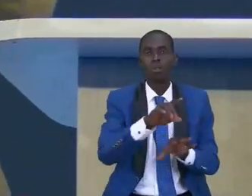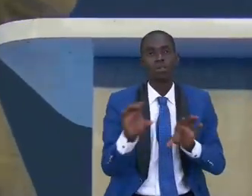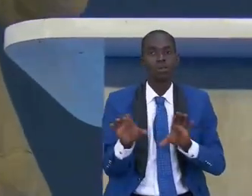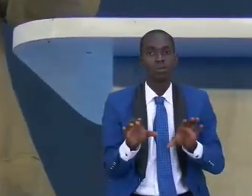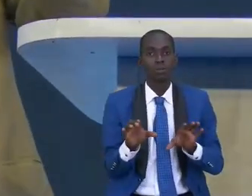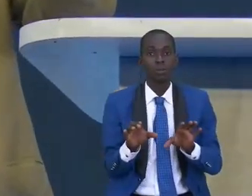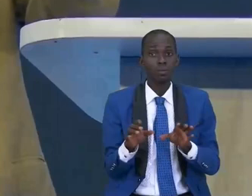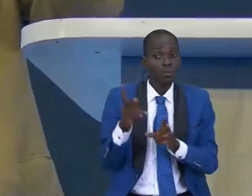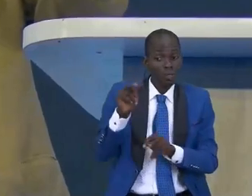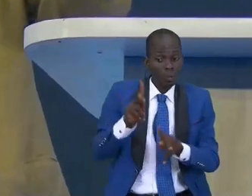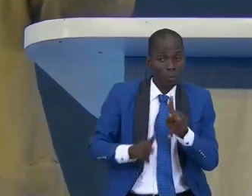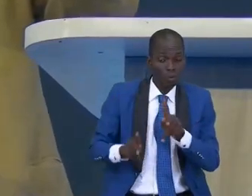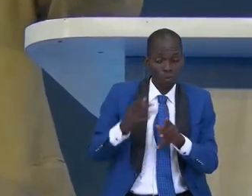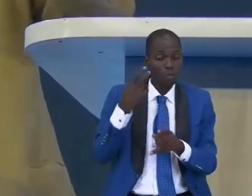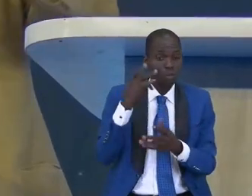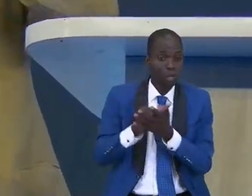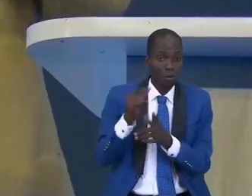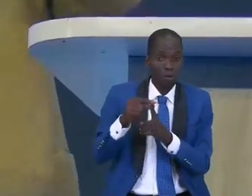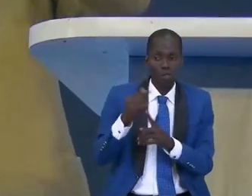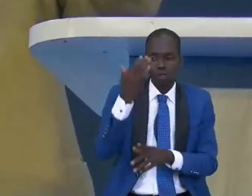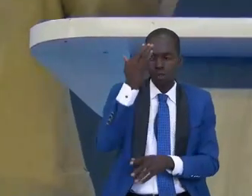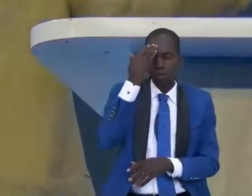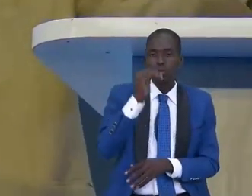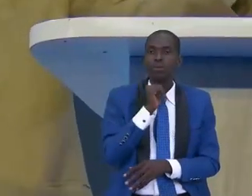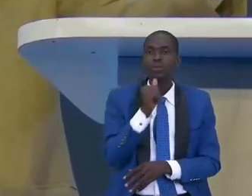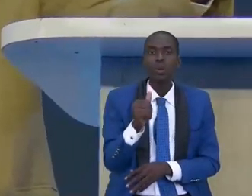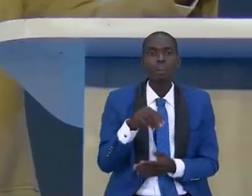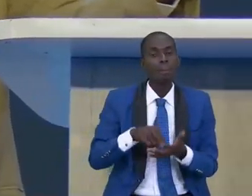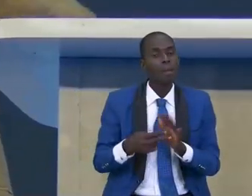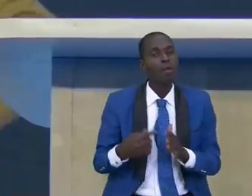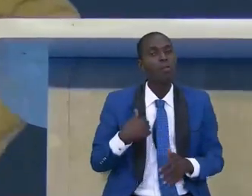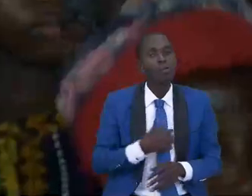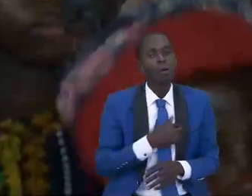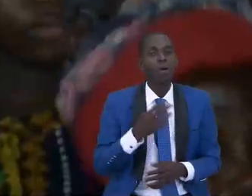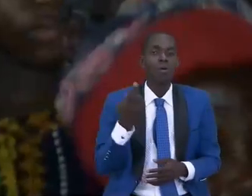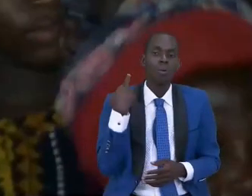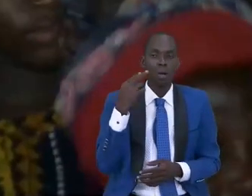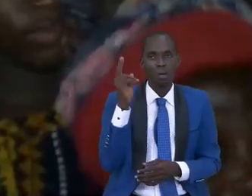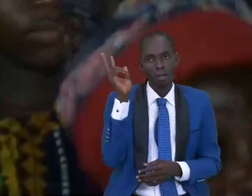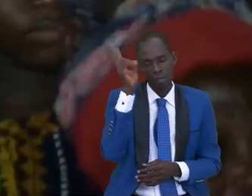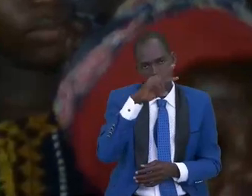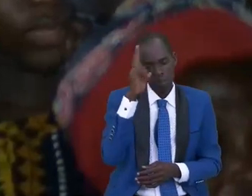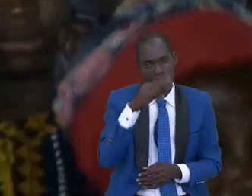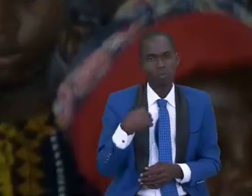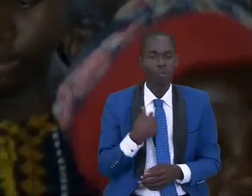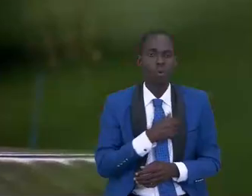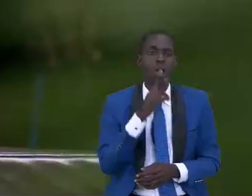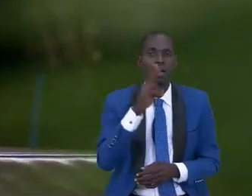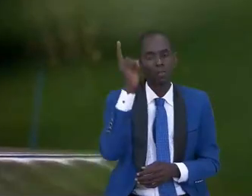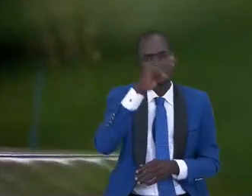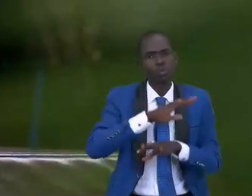qu'ils font. Cette expression, qu'ils ne savent pas, cela veut dire qu'on était